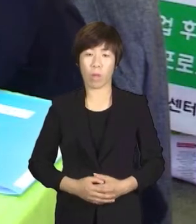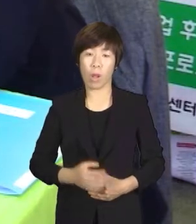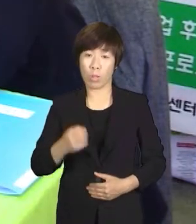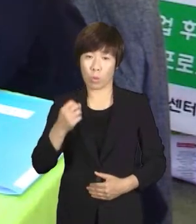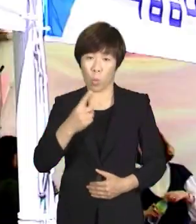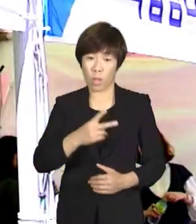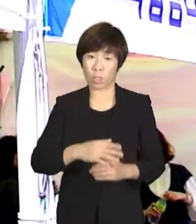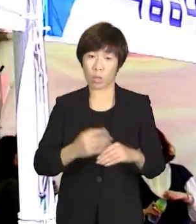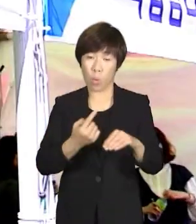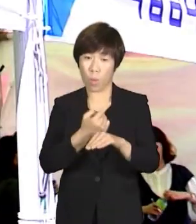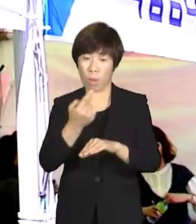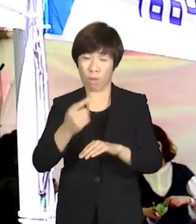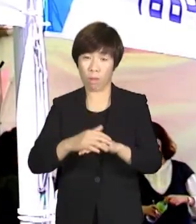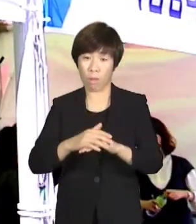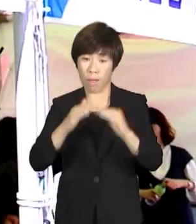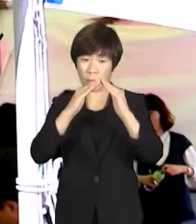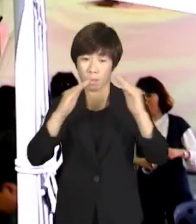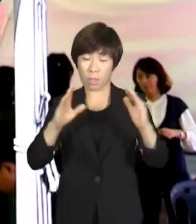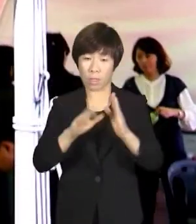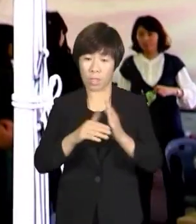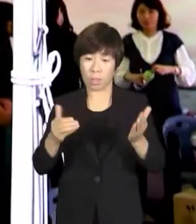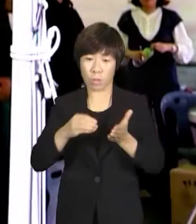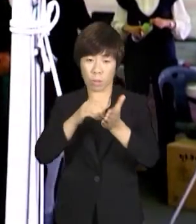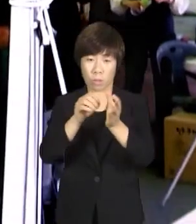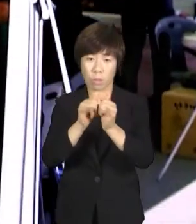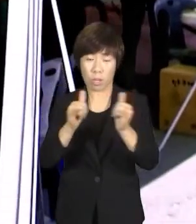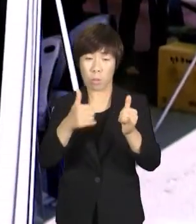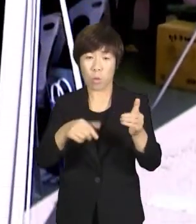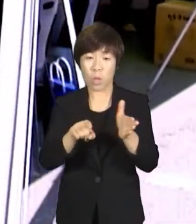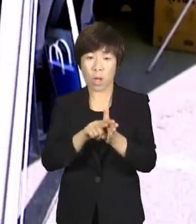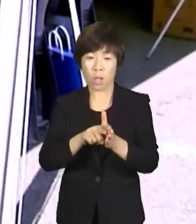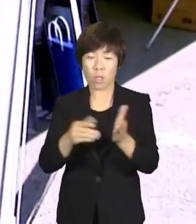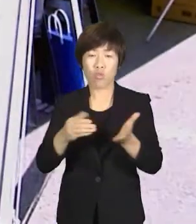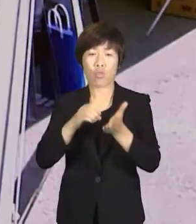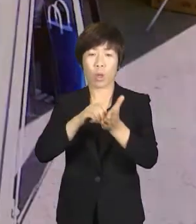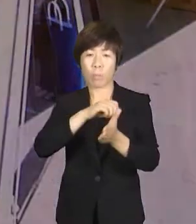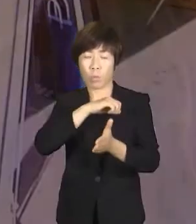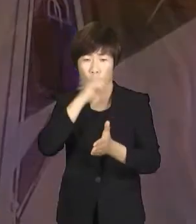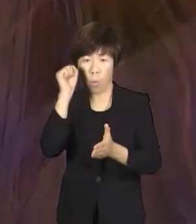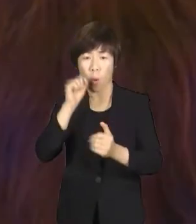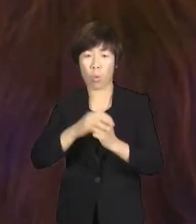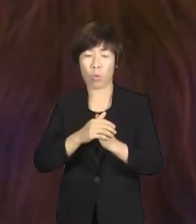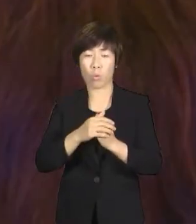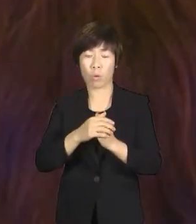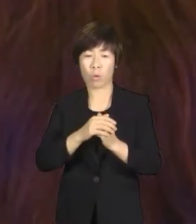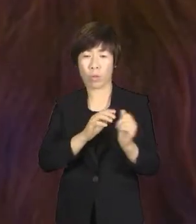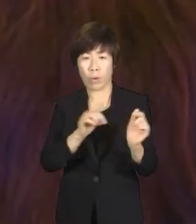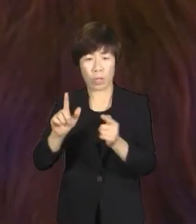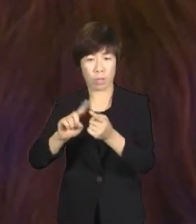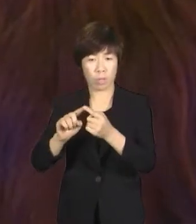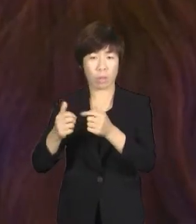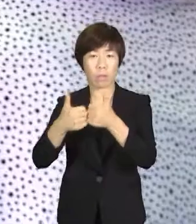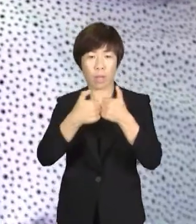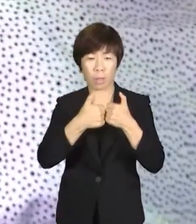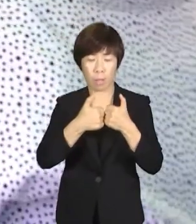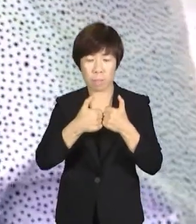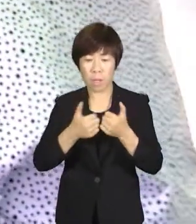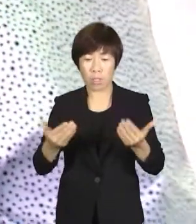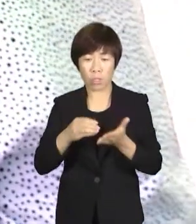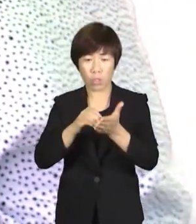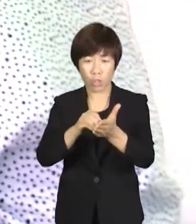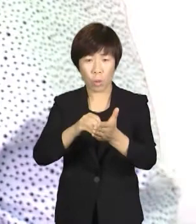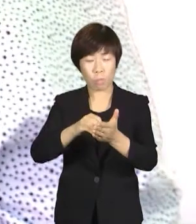뿐만 아니라 부대 행사관에서는 구직자를 위한 취업 성공 패키지, NCS 등 고용정책 상담과 직업